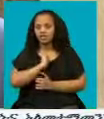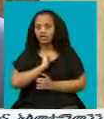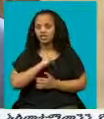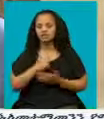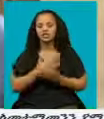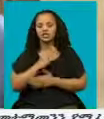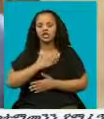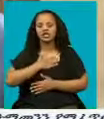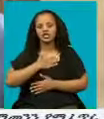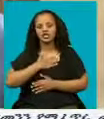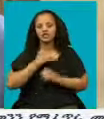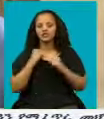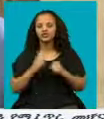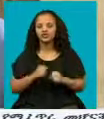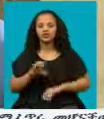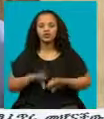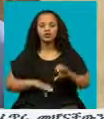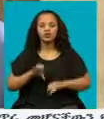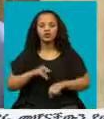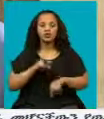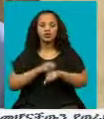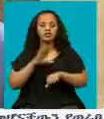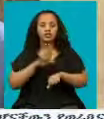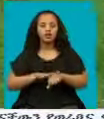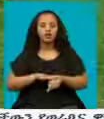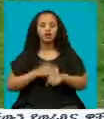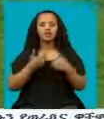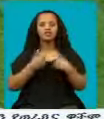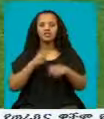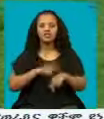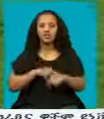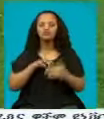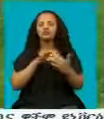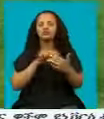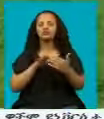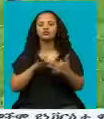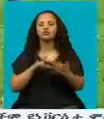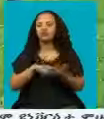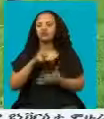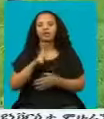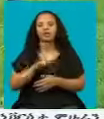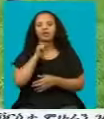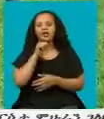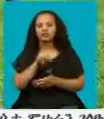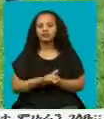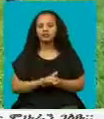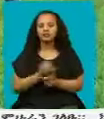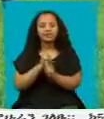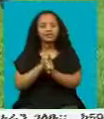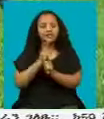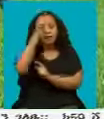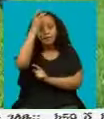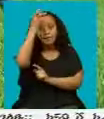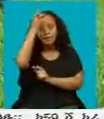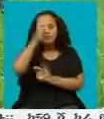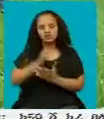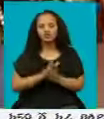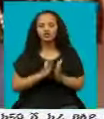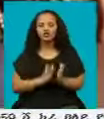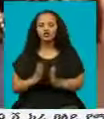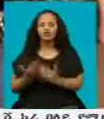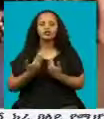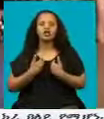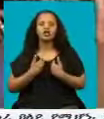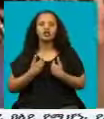ምርት ራሳችን እንድንችል የምናደርግበት ወቅት ላይ ባለንበት ሰዓት ጦርነቱ መነሳቱ ተገቢ አይደለም። በእርግጥም መንግስት ዝግጁነት